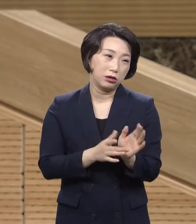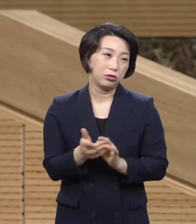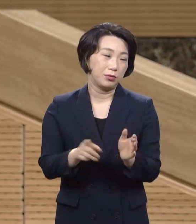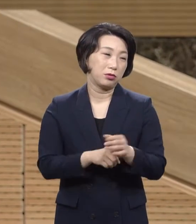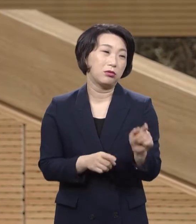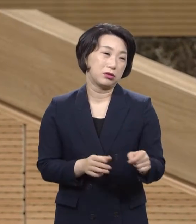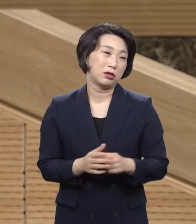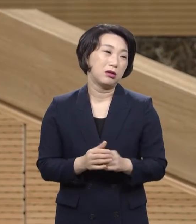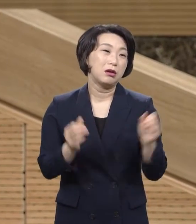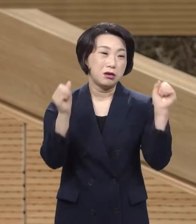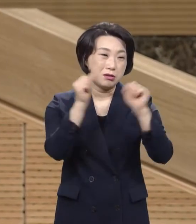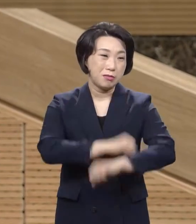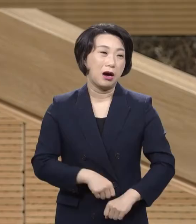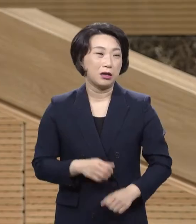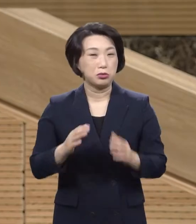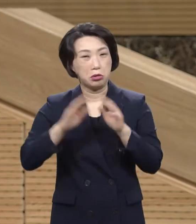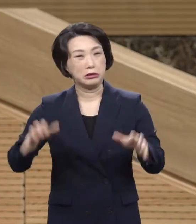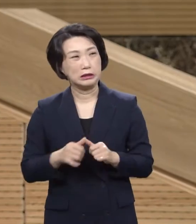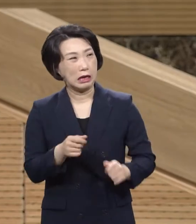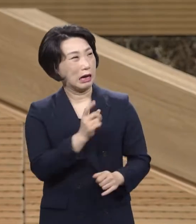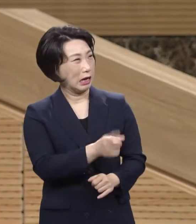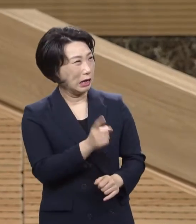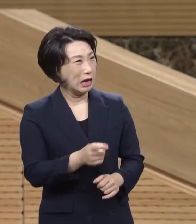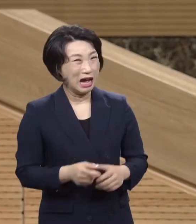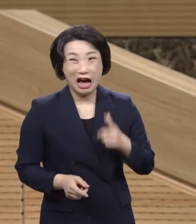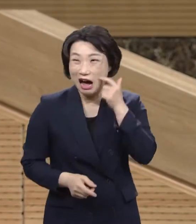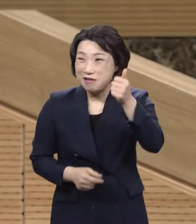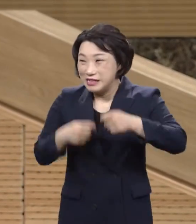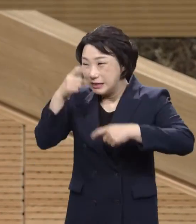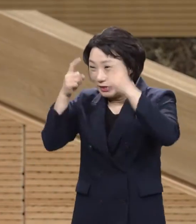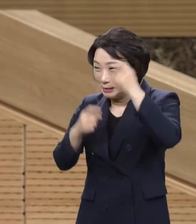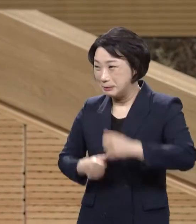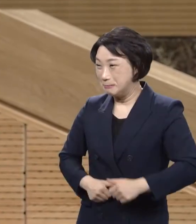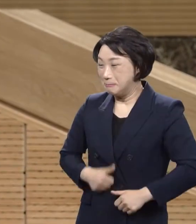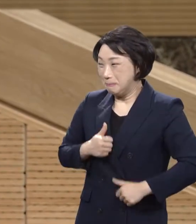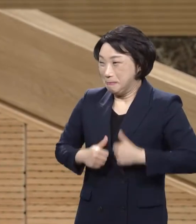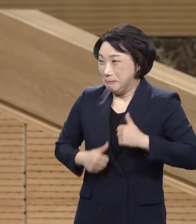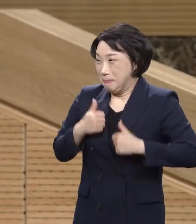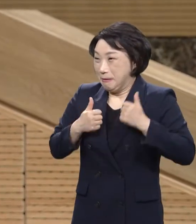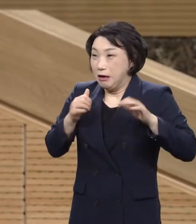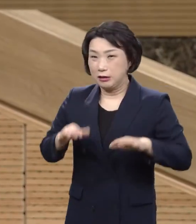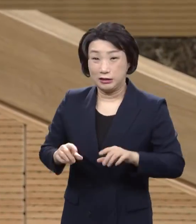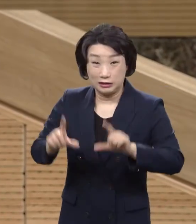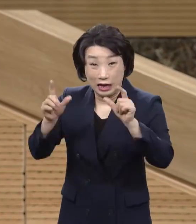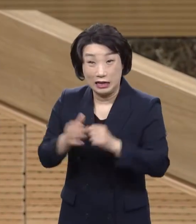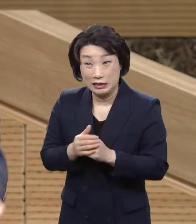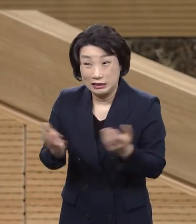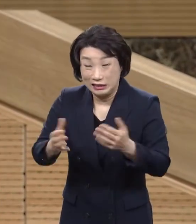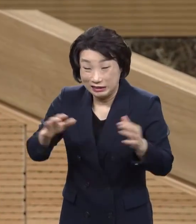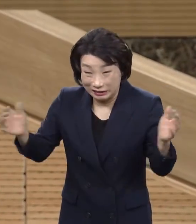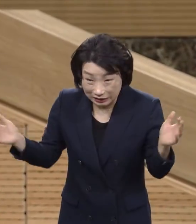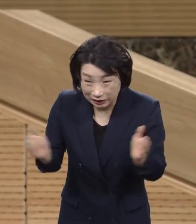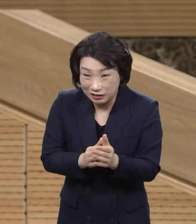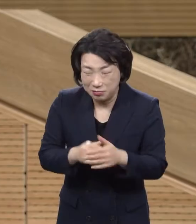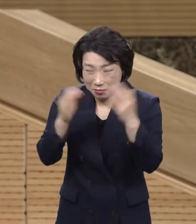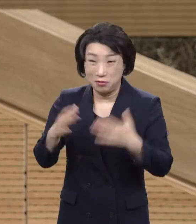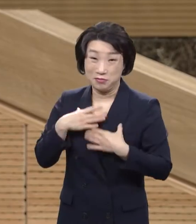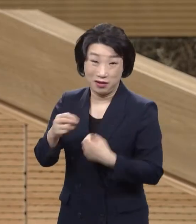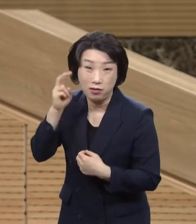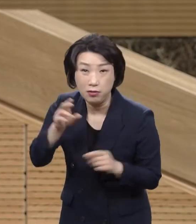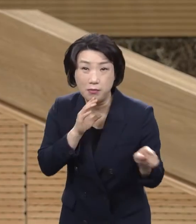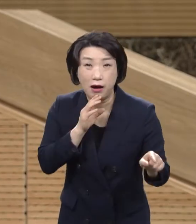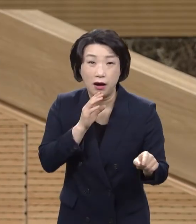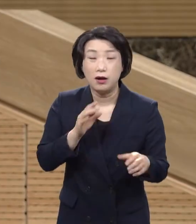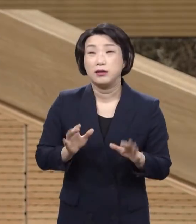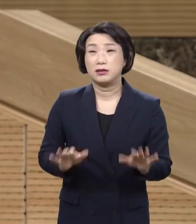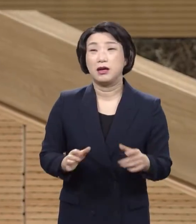망한다. 사람들이 다 아버지가 막 속이 상하고 분이 나잖아. 그날 했으면 다 갖다 놨을 텐데 막. 그리고